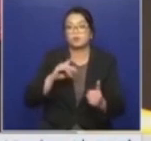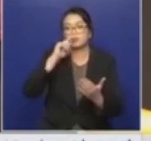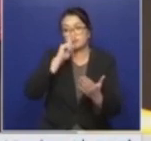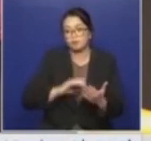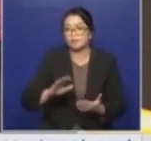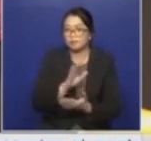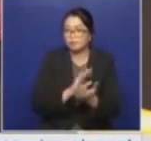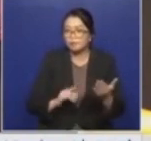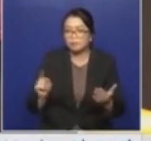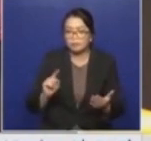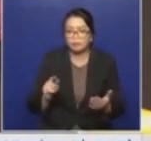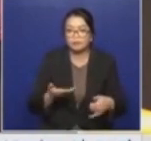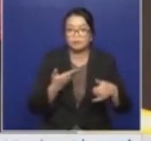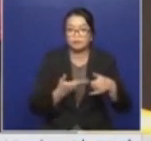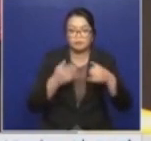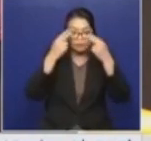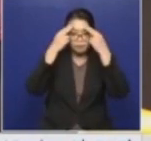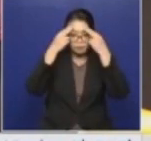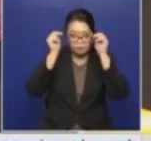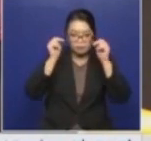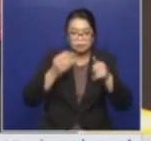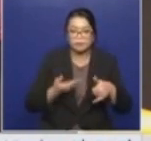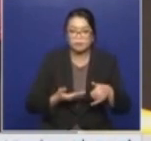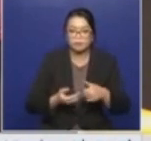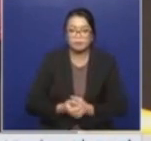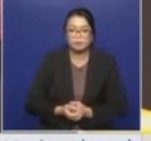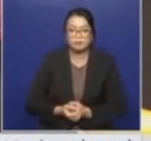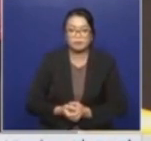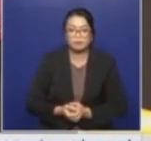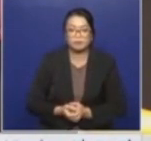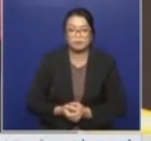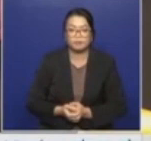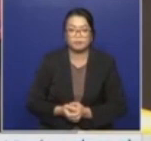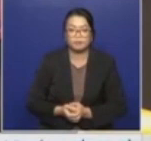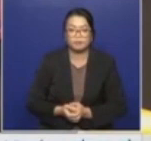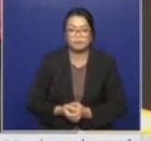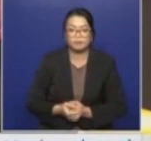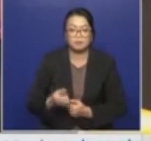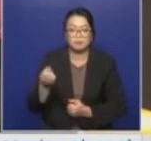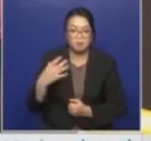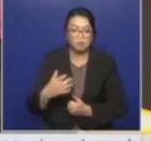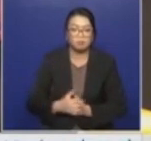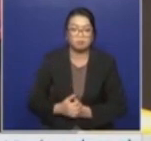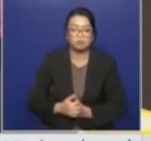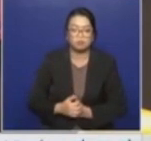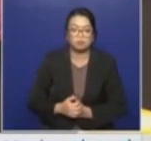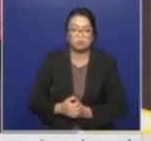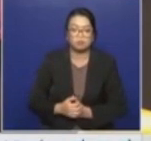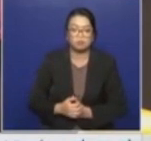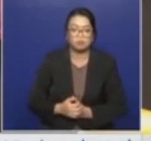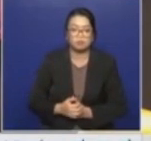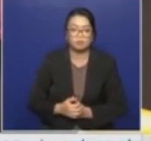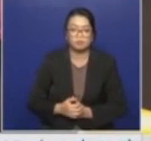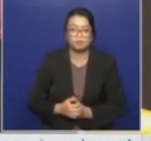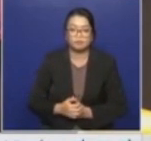ผู้นำสูงสุดของประเทศท่านนายกรัฐมนตรีท่านประยุทธ์จันทร์โอชาได้